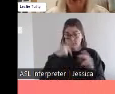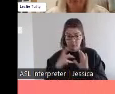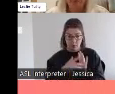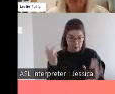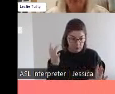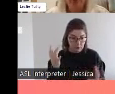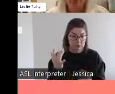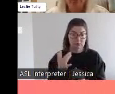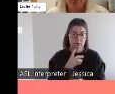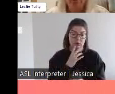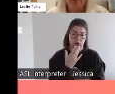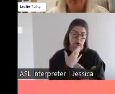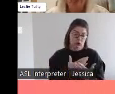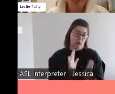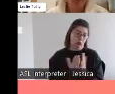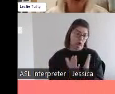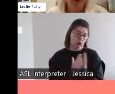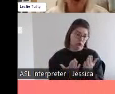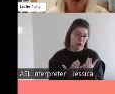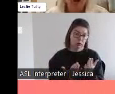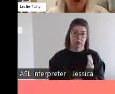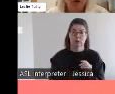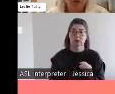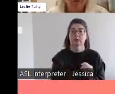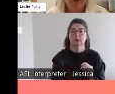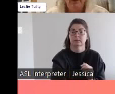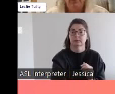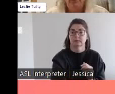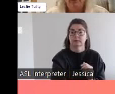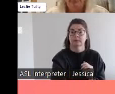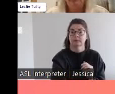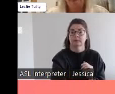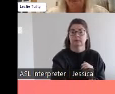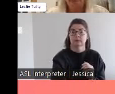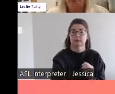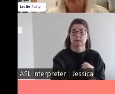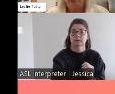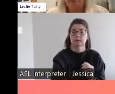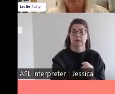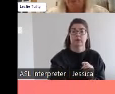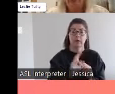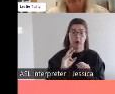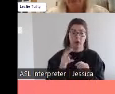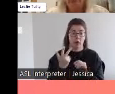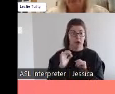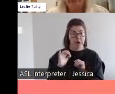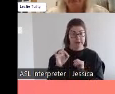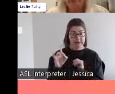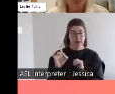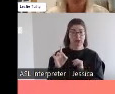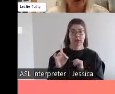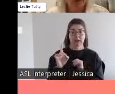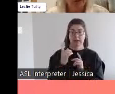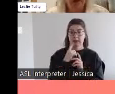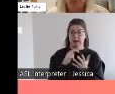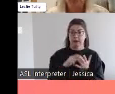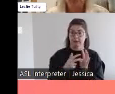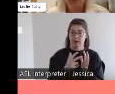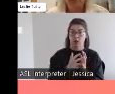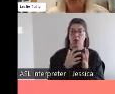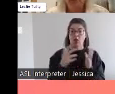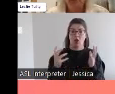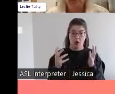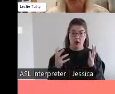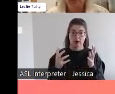âgées, la violence envers les enfants. C'est un excellent livre. Nous sommes à la 3e édition.